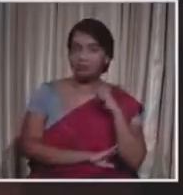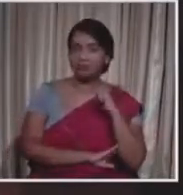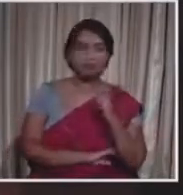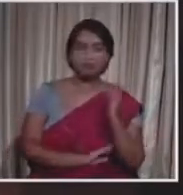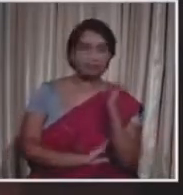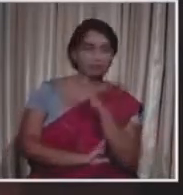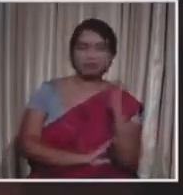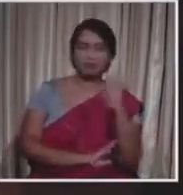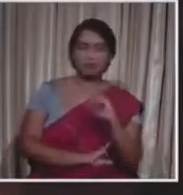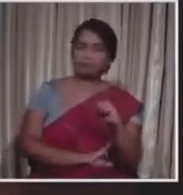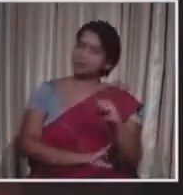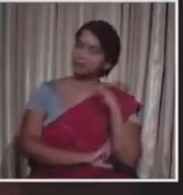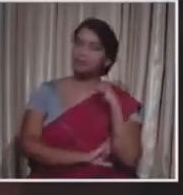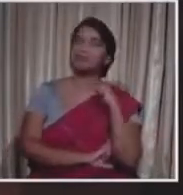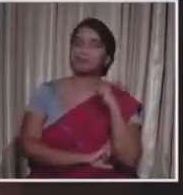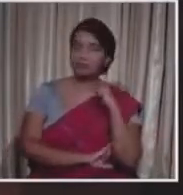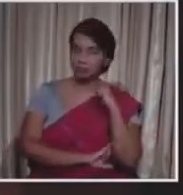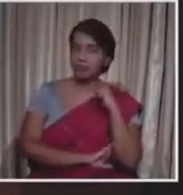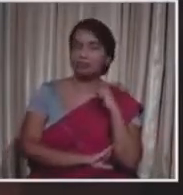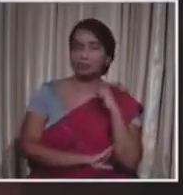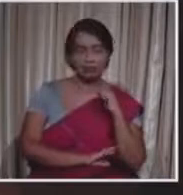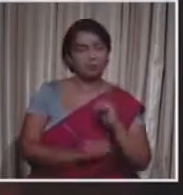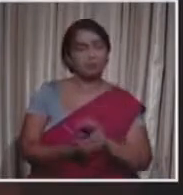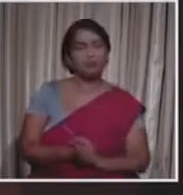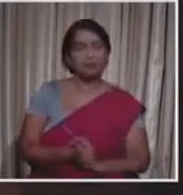සැලෙන්නේ නැතුව සැලවෙන්නේ නැතුව